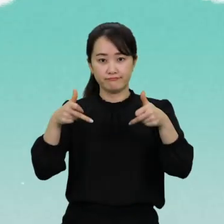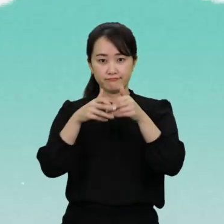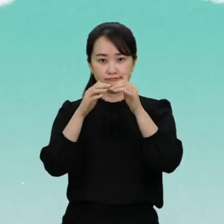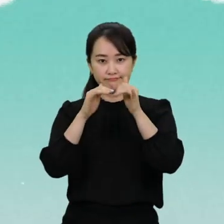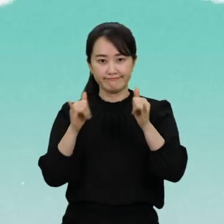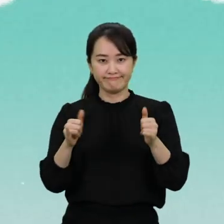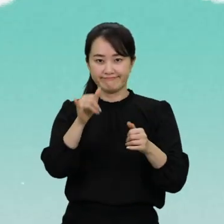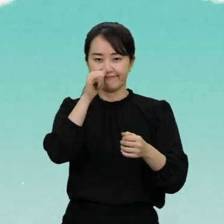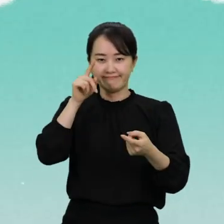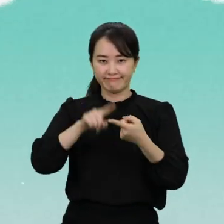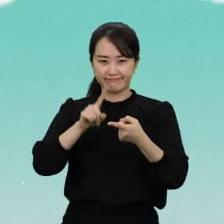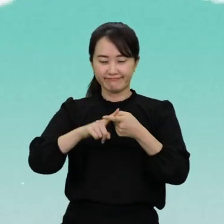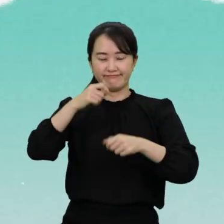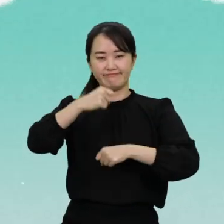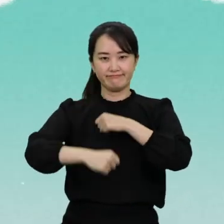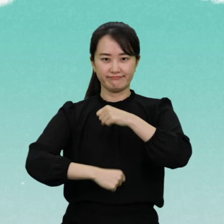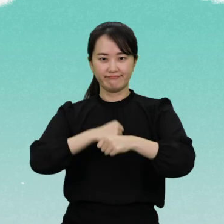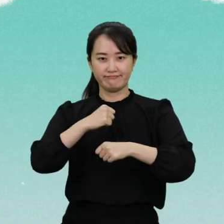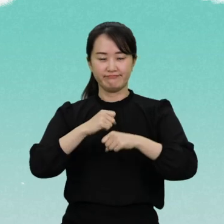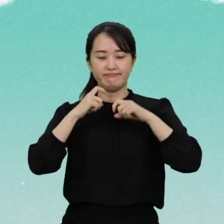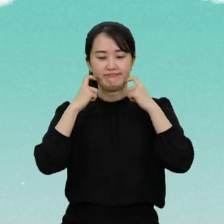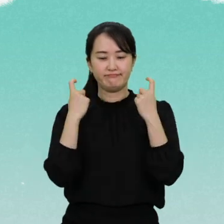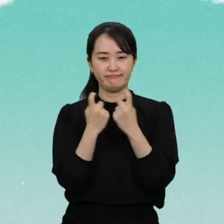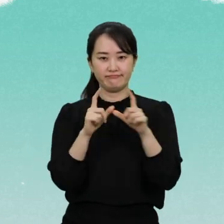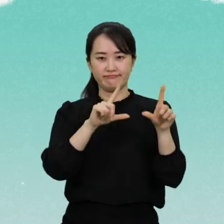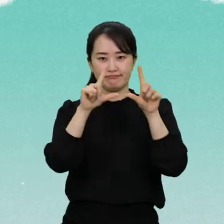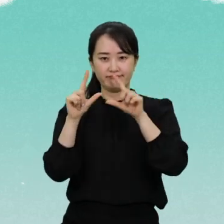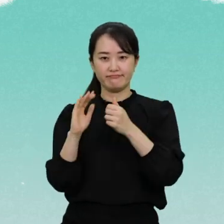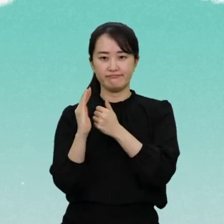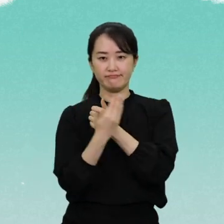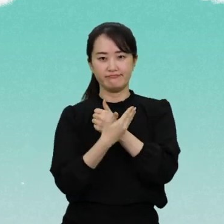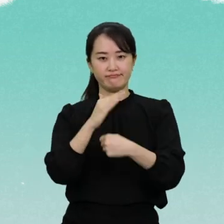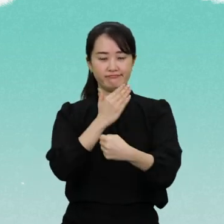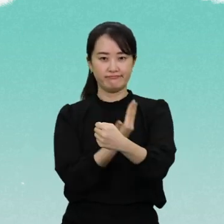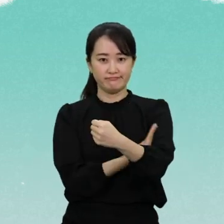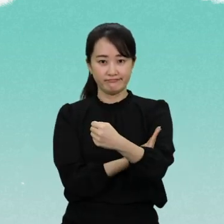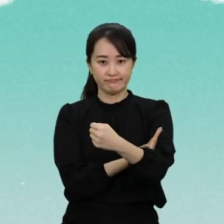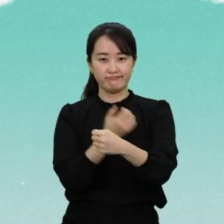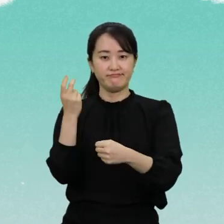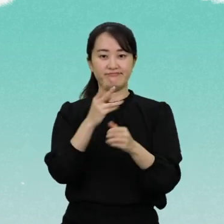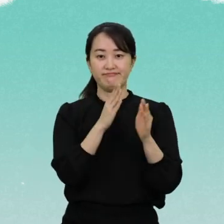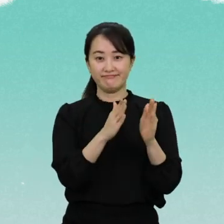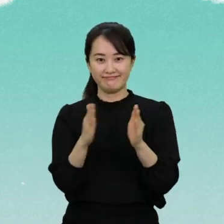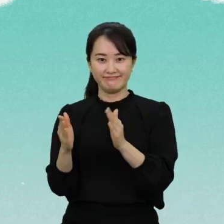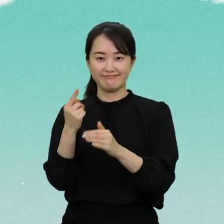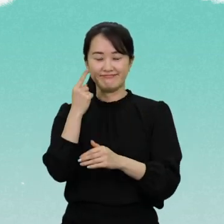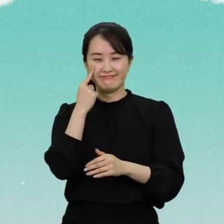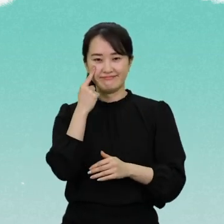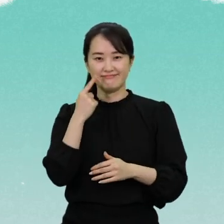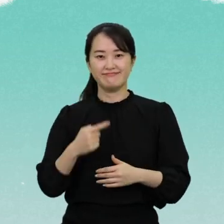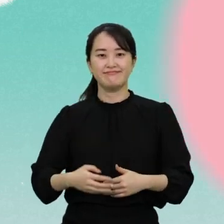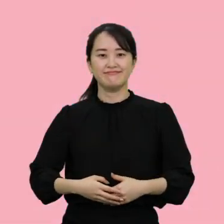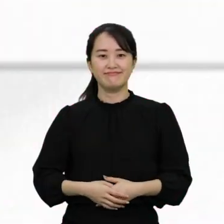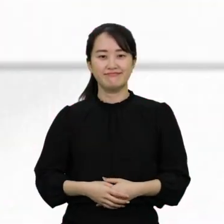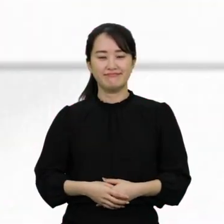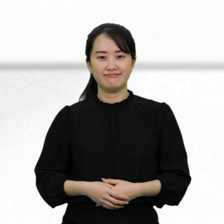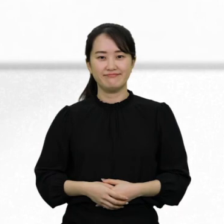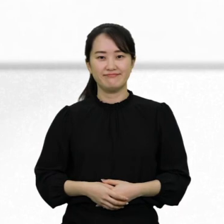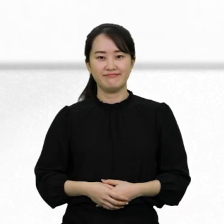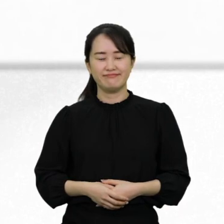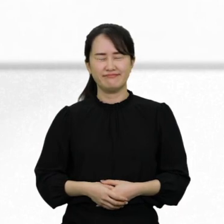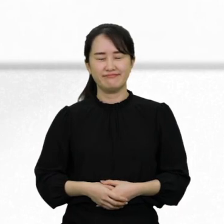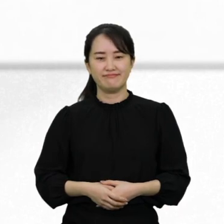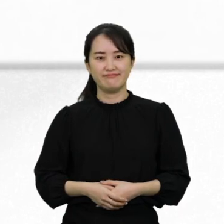장애인의 고유성과 자유, 사생활을 보호받을 권리, 그 권리들을 다시 정리해 보겠습니다.